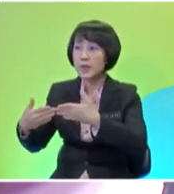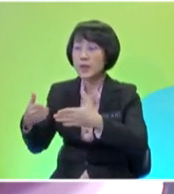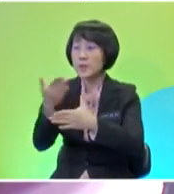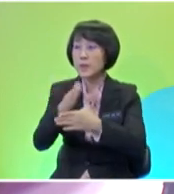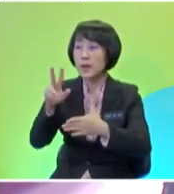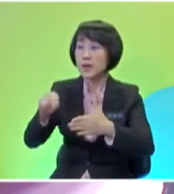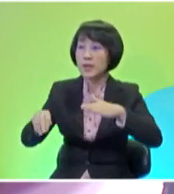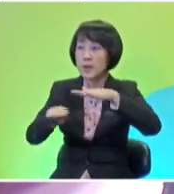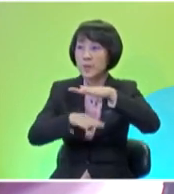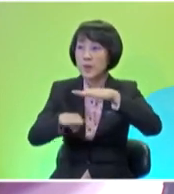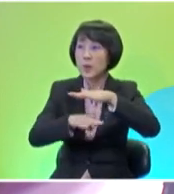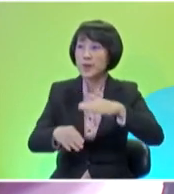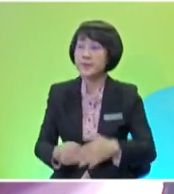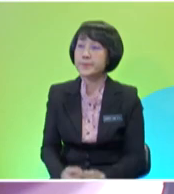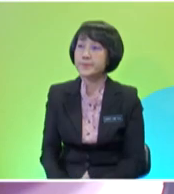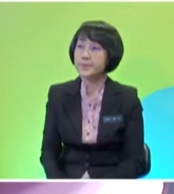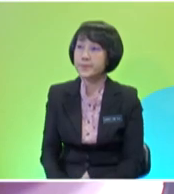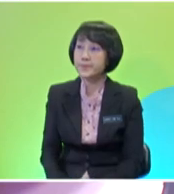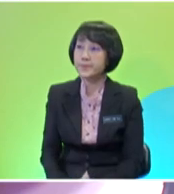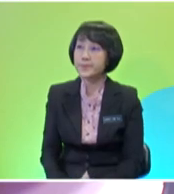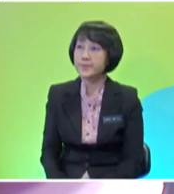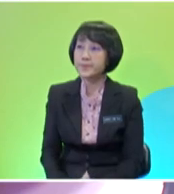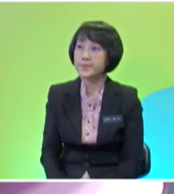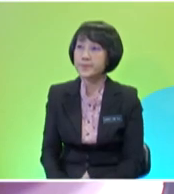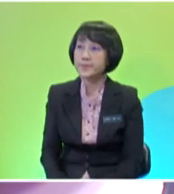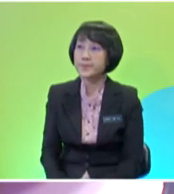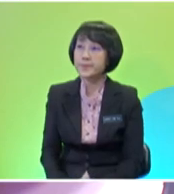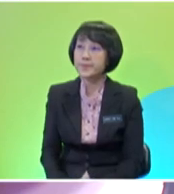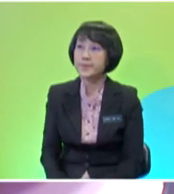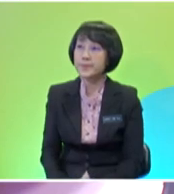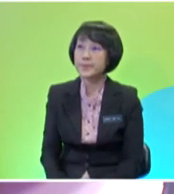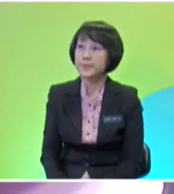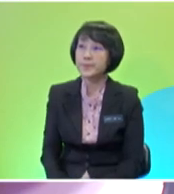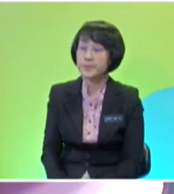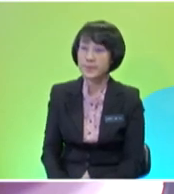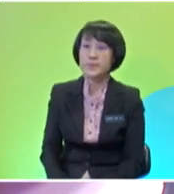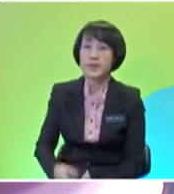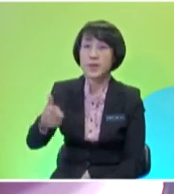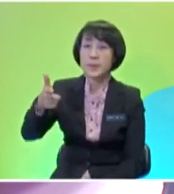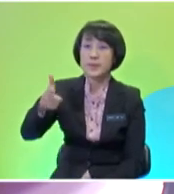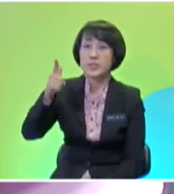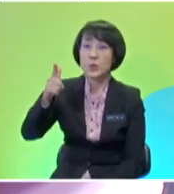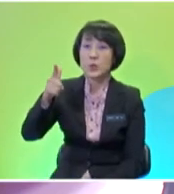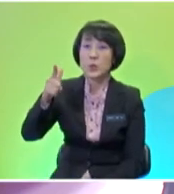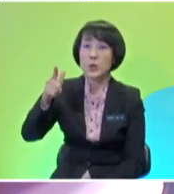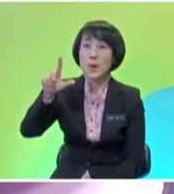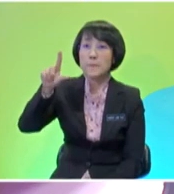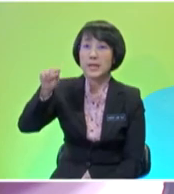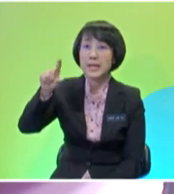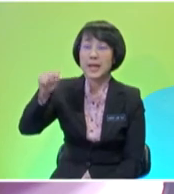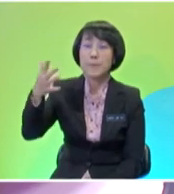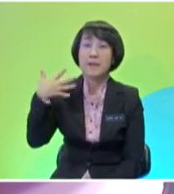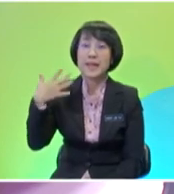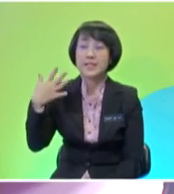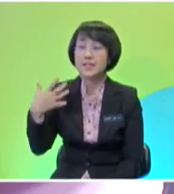Okey, biasanya orang panggil dalam bahasa Inggeris, Ifan, hot glue gun. Okey, yang kita belajar ini ialah pistol perekat panas. Pistol perekat panas. Okay. Ya,